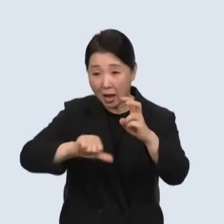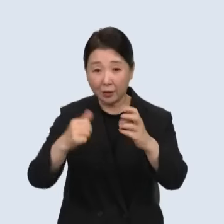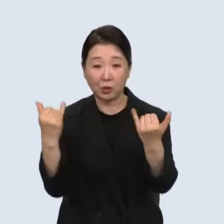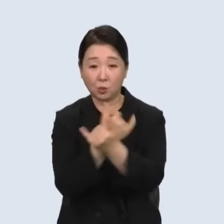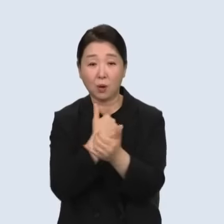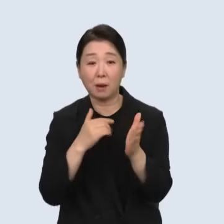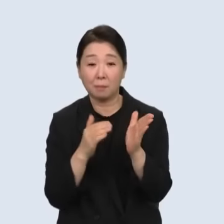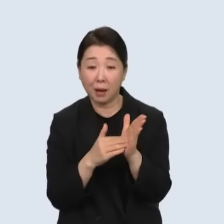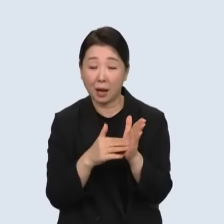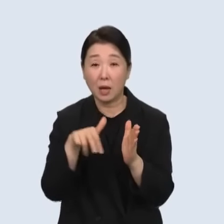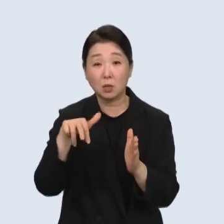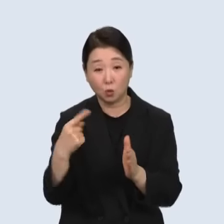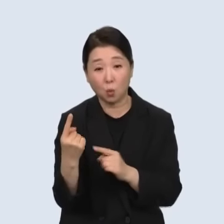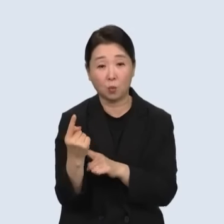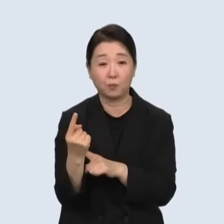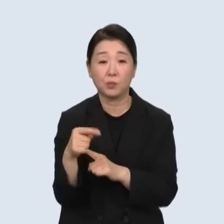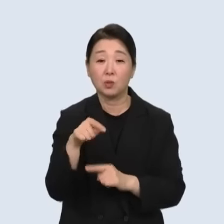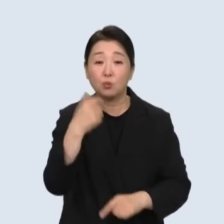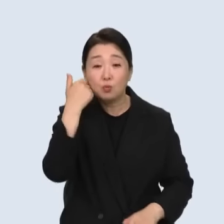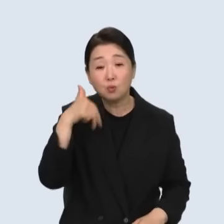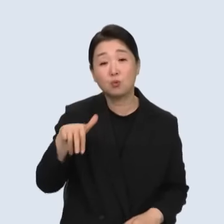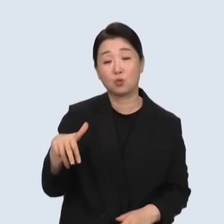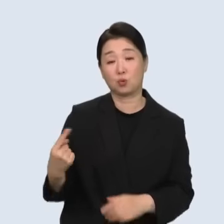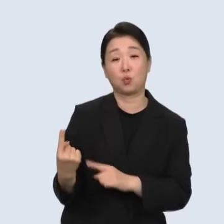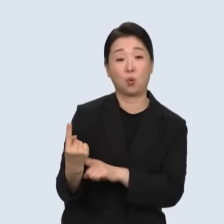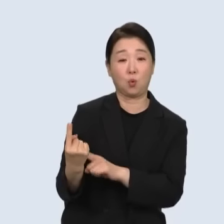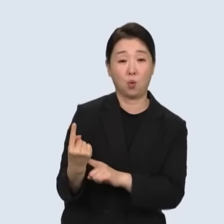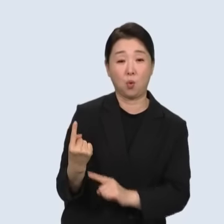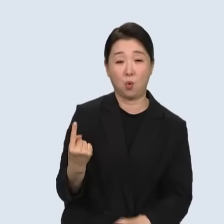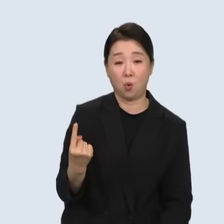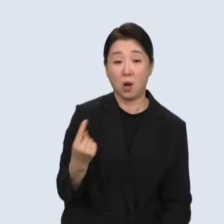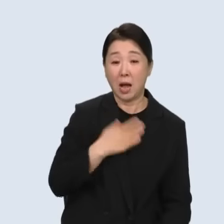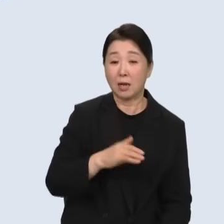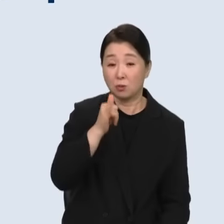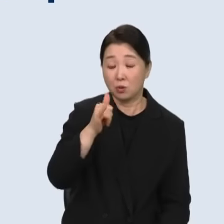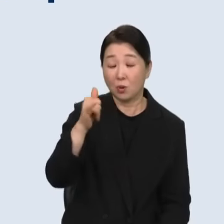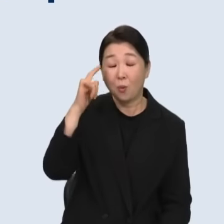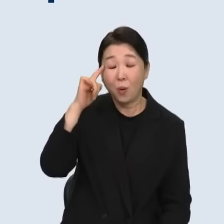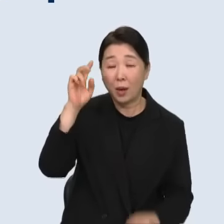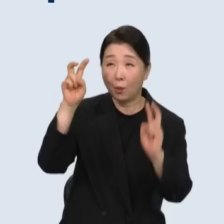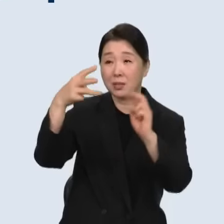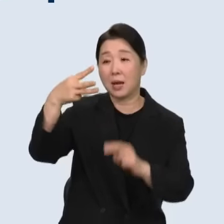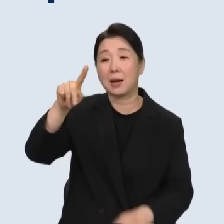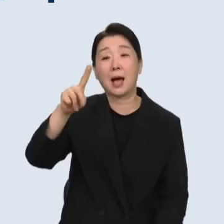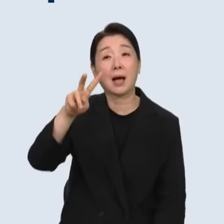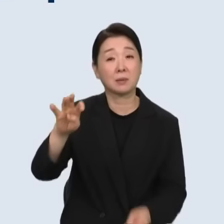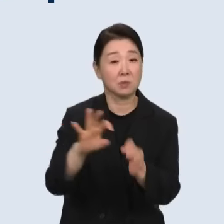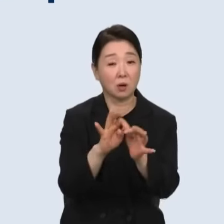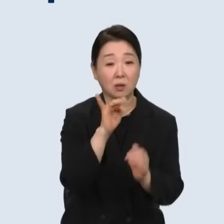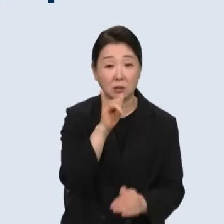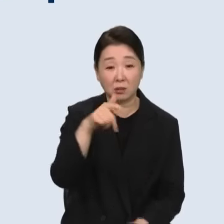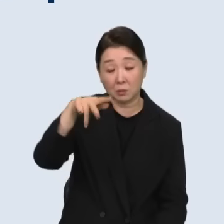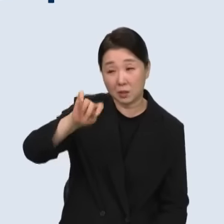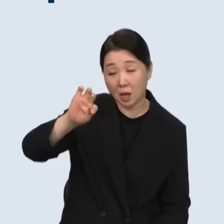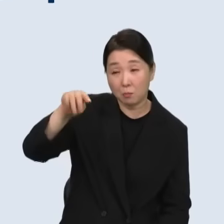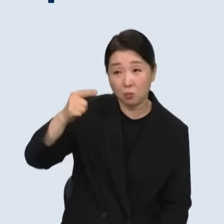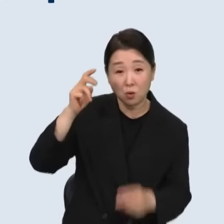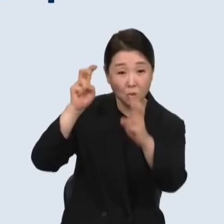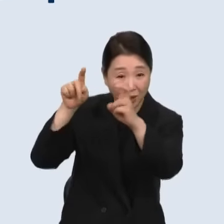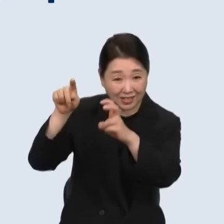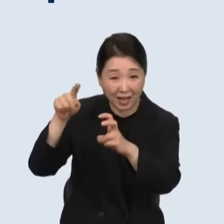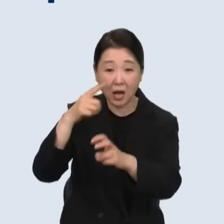이게 얘가 누구냐면은 X하고 예. 알 수도 있어. 그 라임하고 연결된 애야. 지금 삼부토건이 지금